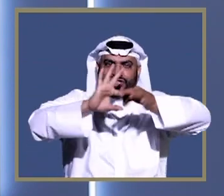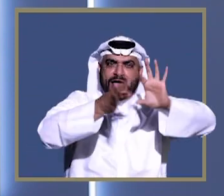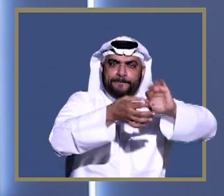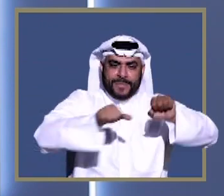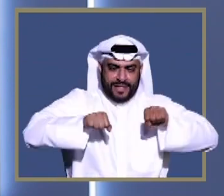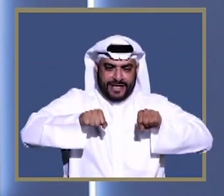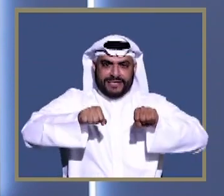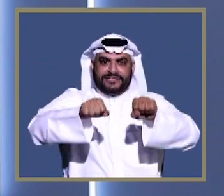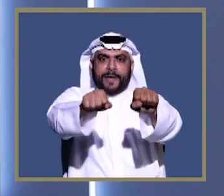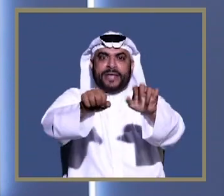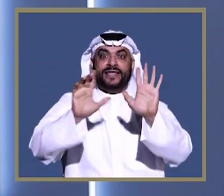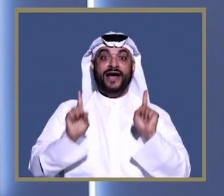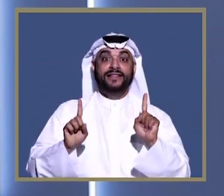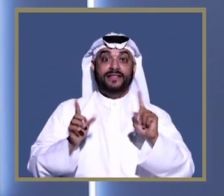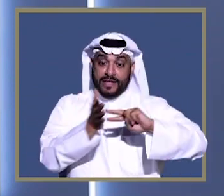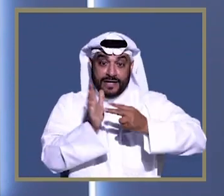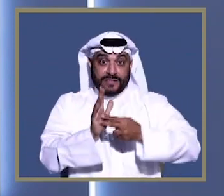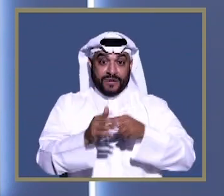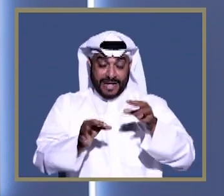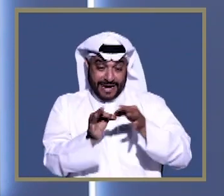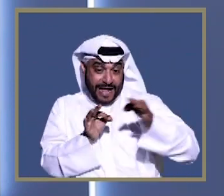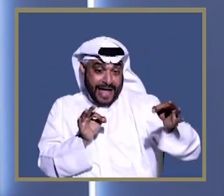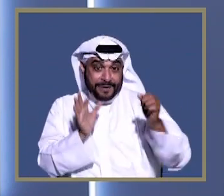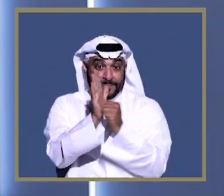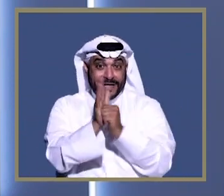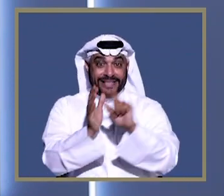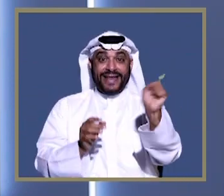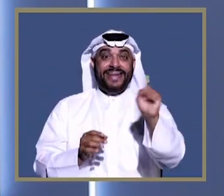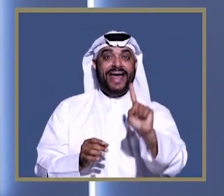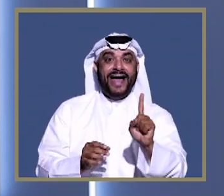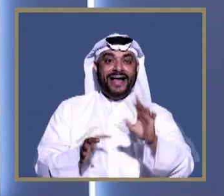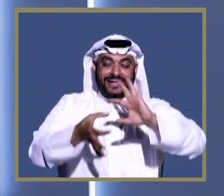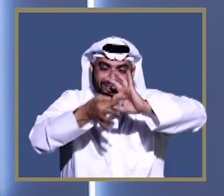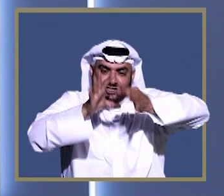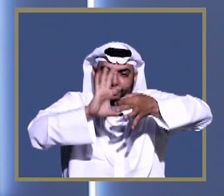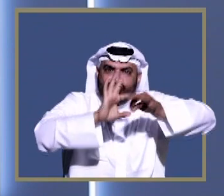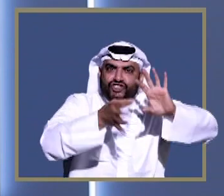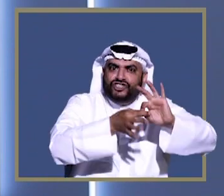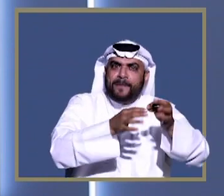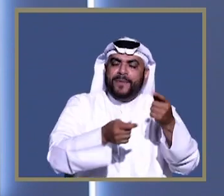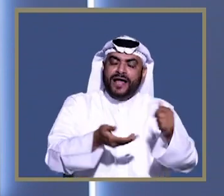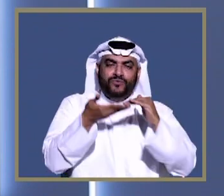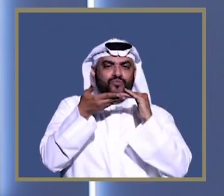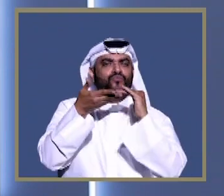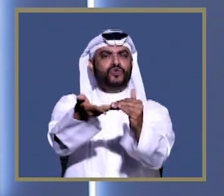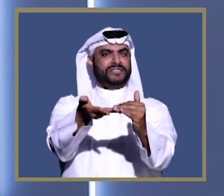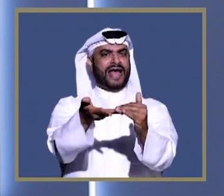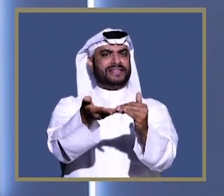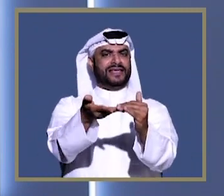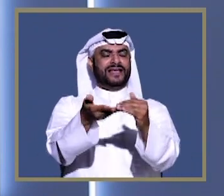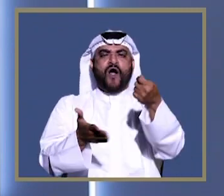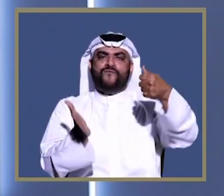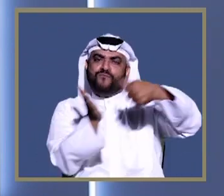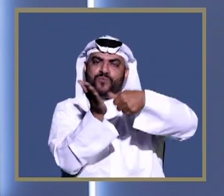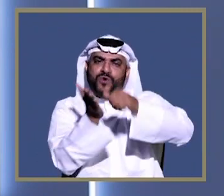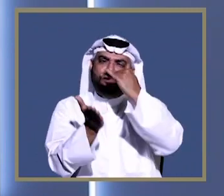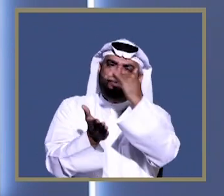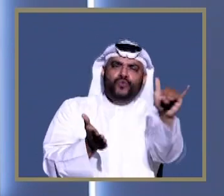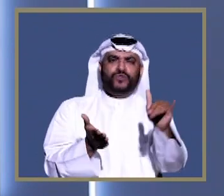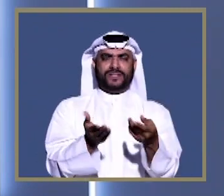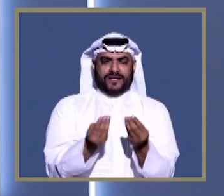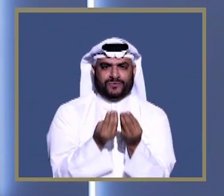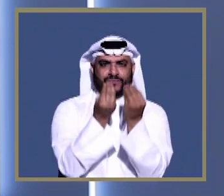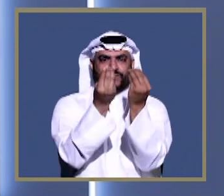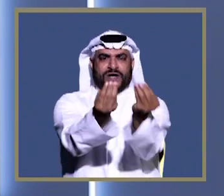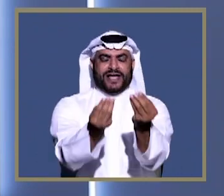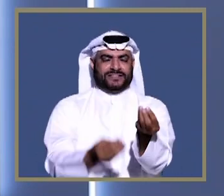التعاونيه. الجمعيات التعاونيه ما انشئت عشان تكون قريبه من بيتك، انشئت الجمعيات التعاونيه علشان تكون